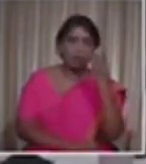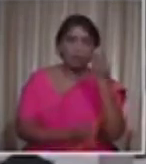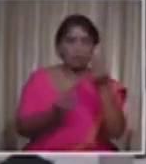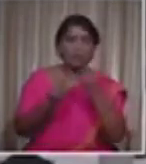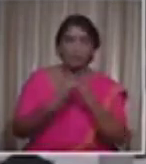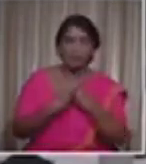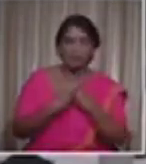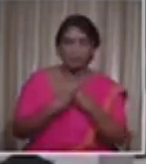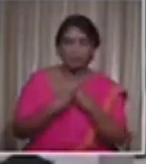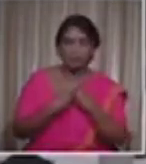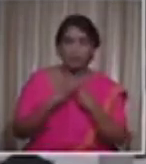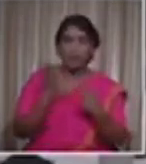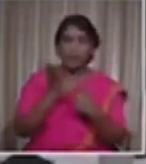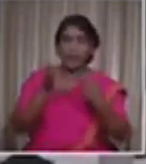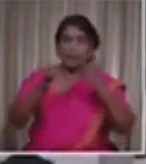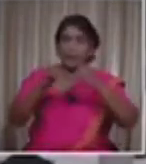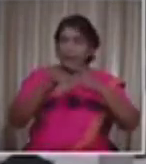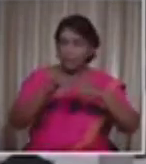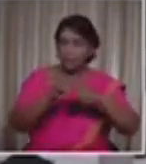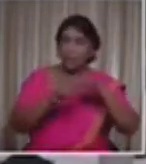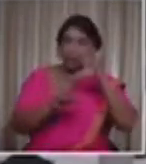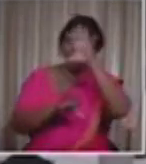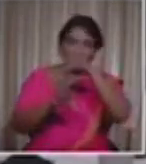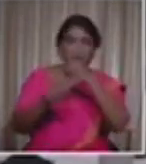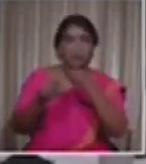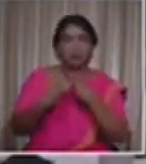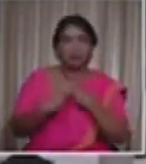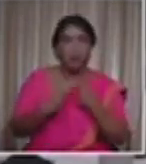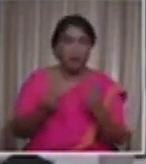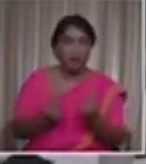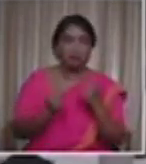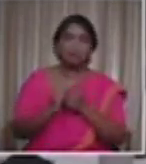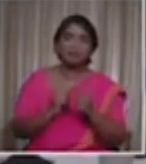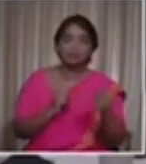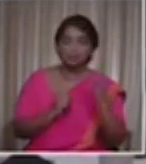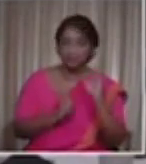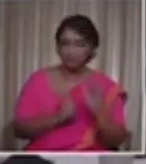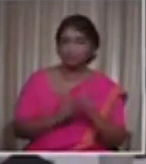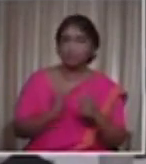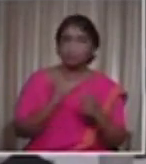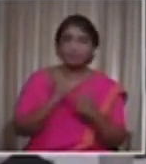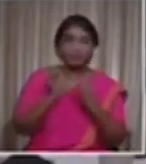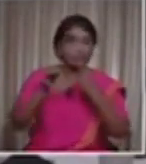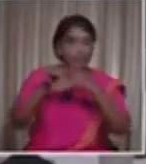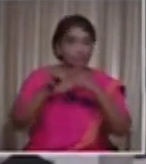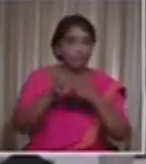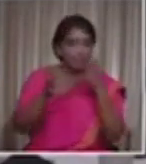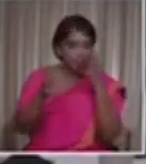නැහැ. ටෙන්ඩර් බෝඩ් එකෙන් ගෙනල්ලා දුන්නේ හදිසිය නිසා වැඩ කටයුතු කරා. ටෙන්ඩර් බෝඩ් එකේ අඩුපාඩුවක් තිබුණා නම් මම බල්ලා කියන්න.